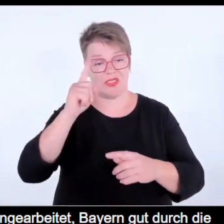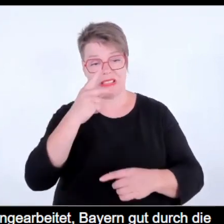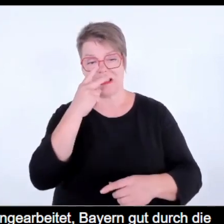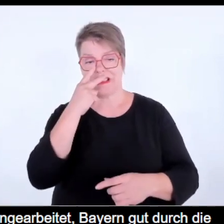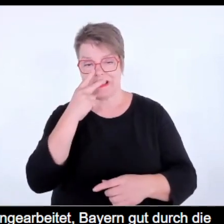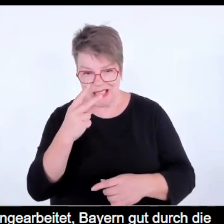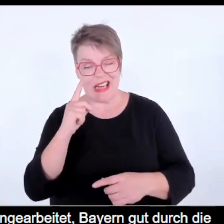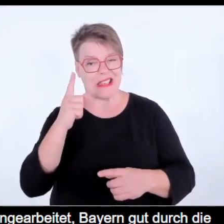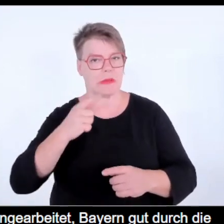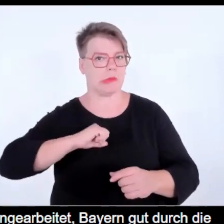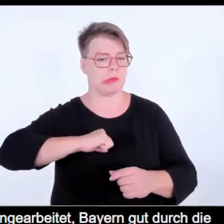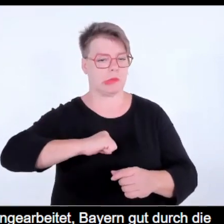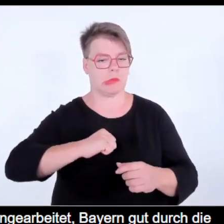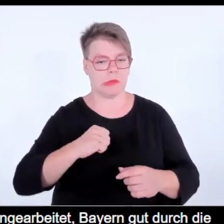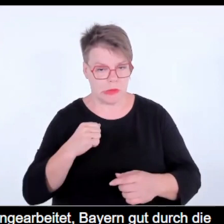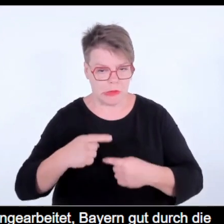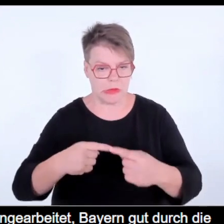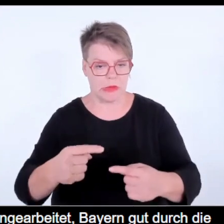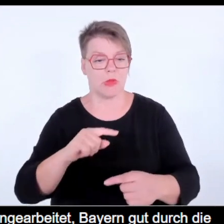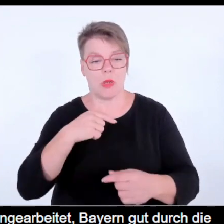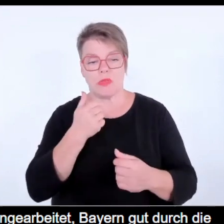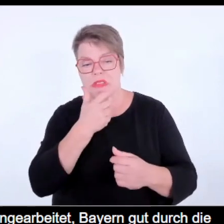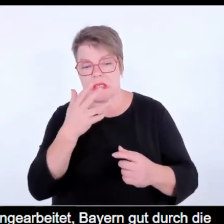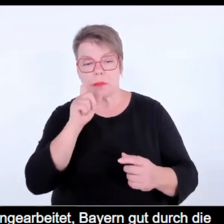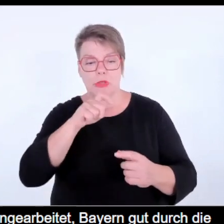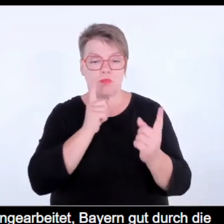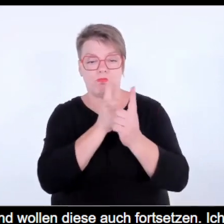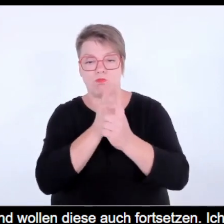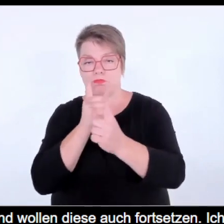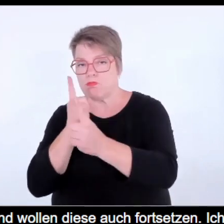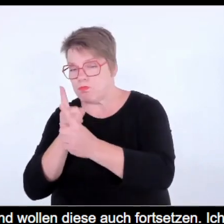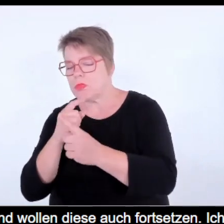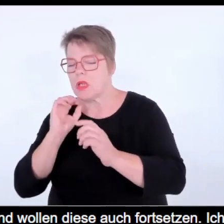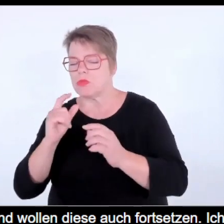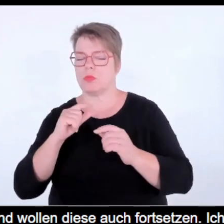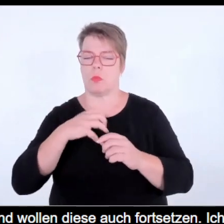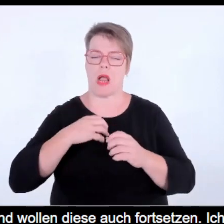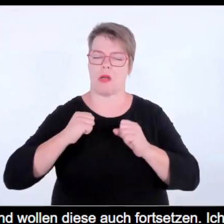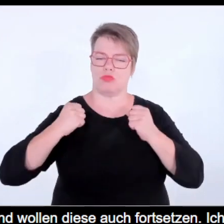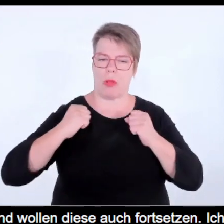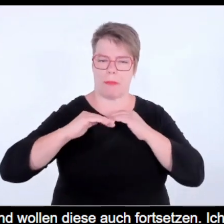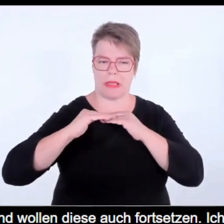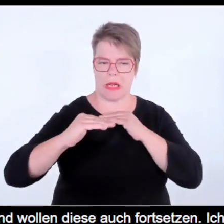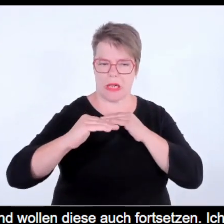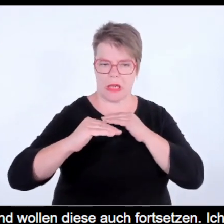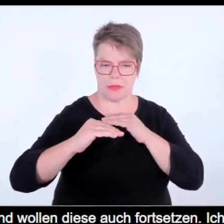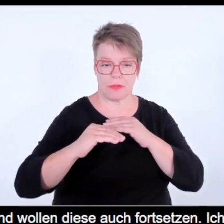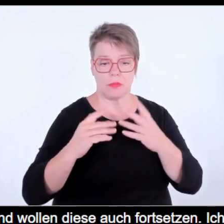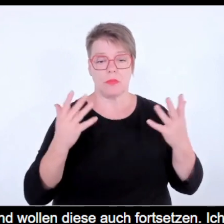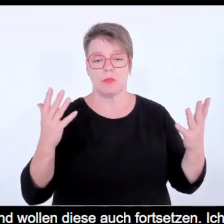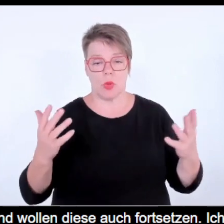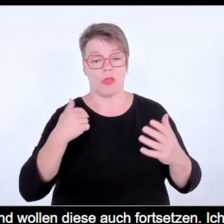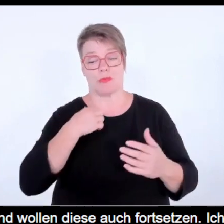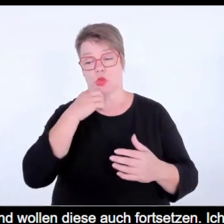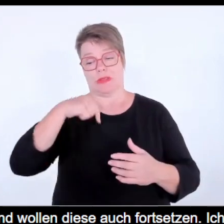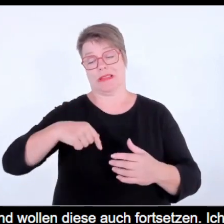zusammengearbeitet, darum ist es mir nochmal wichtig. Herr Wittl hat mir vorher gesagt, ich soll unbedingt der Presse danken. Ich habe das jetzt hiermit auch gemacht, ja. Und dann ist diese Pflicht